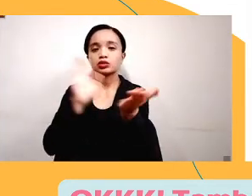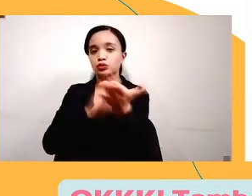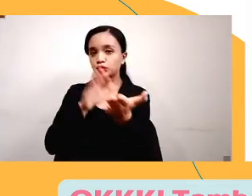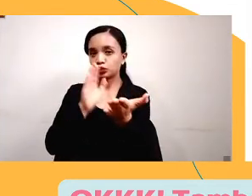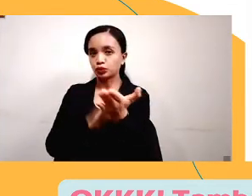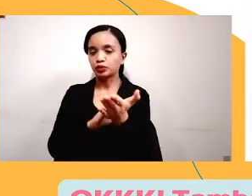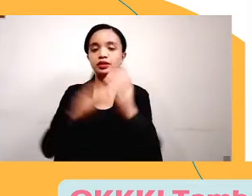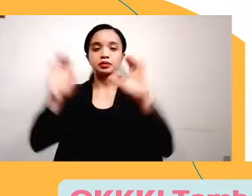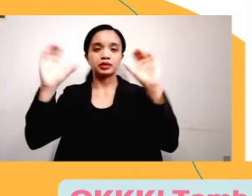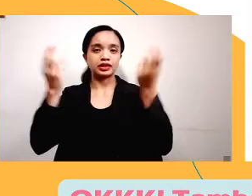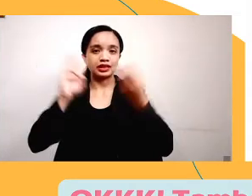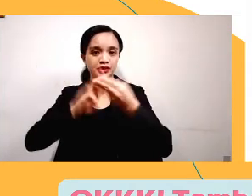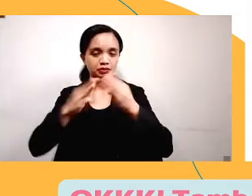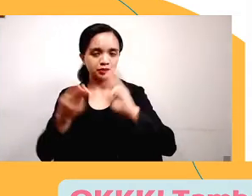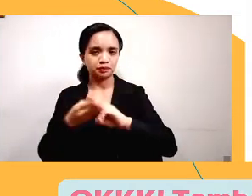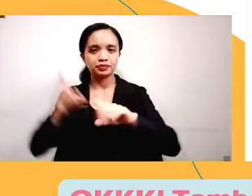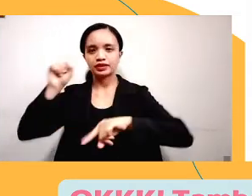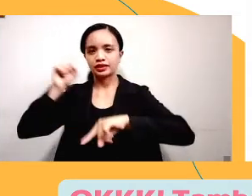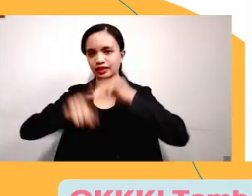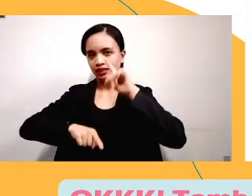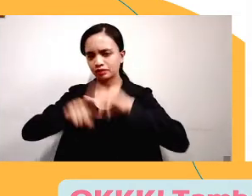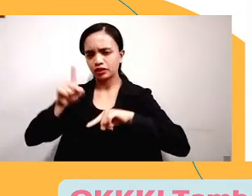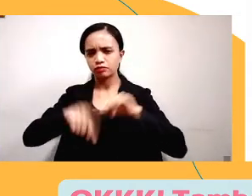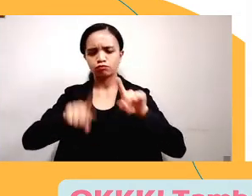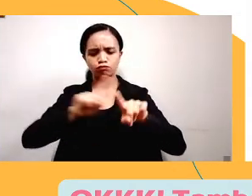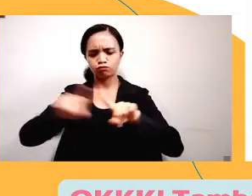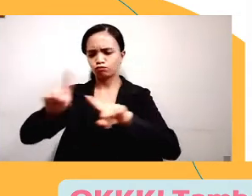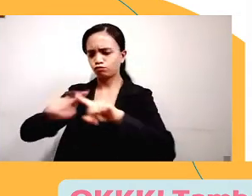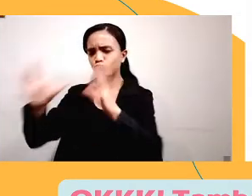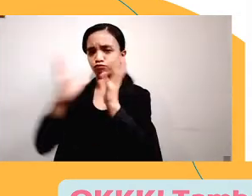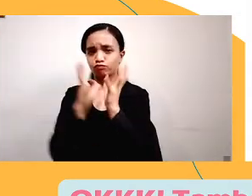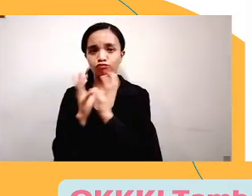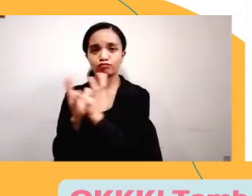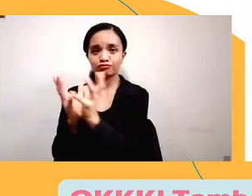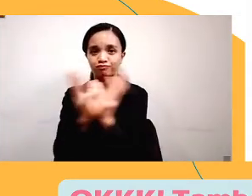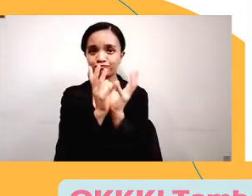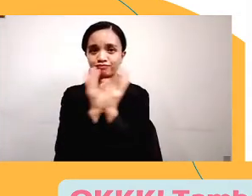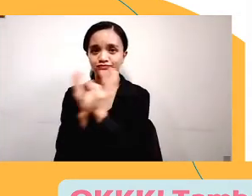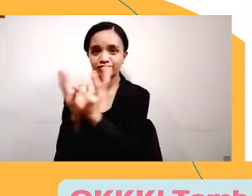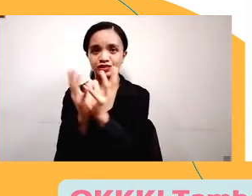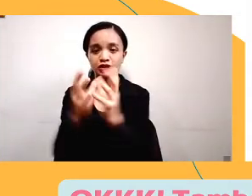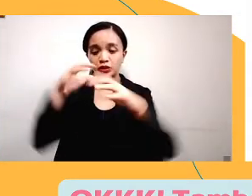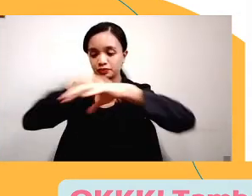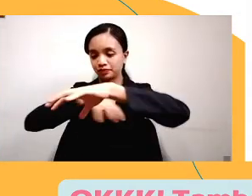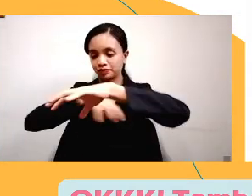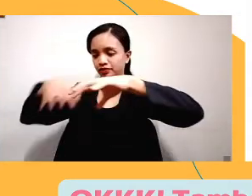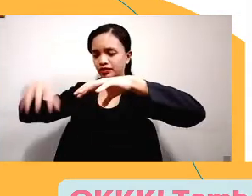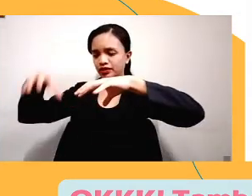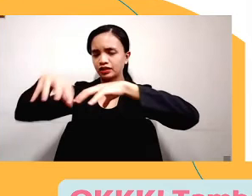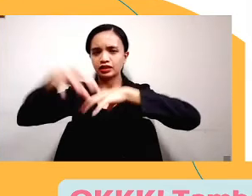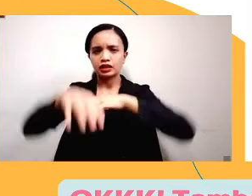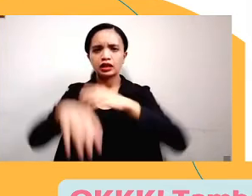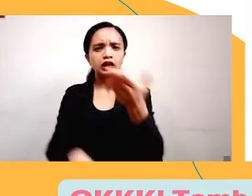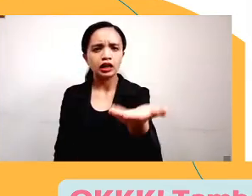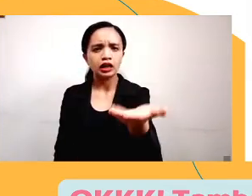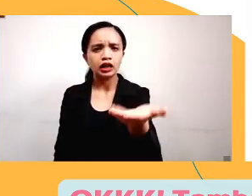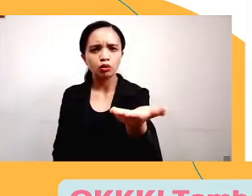kaklase, kaibigan, no, at sa komunidad, no, mga kapitbahay. Paano ba kayo nakakatulong